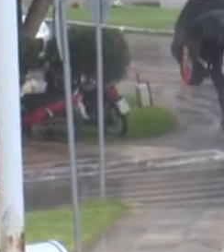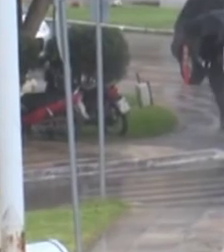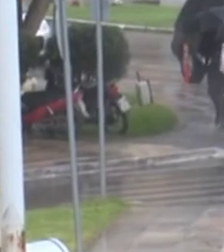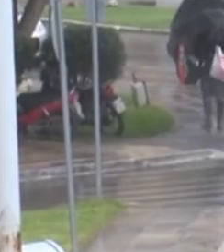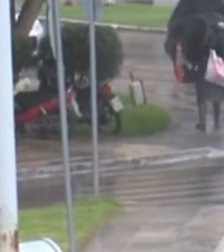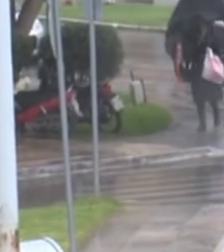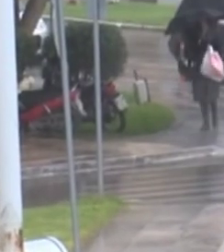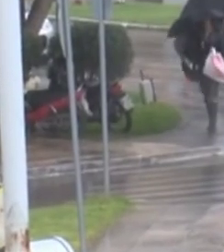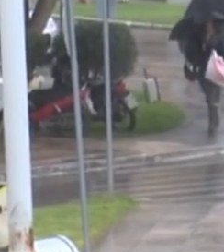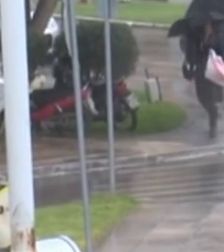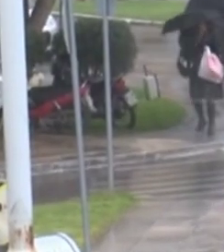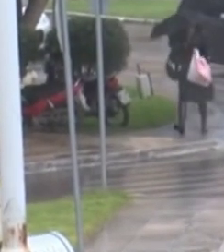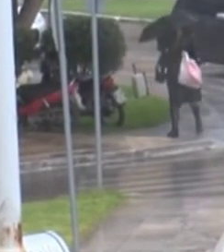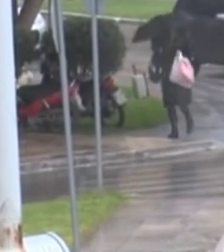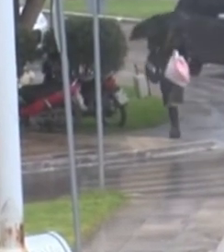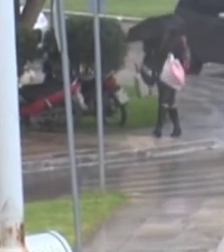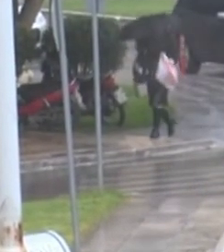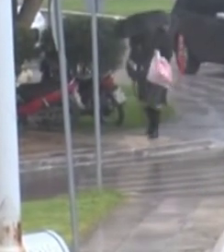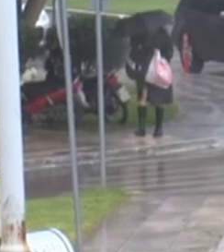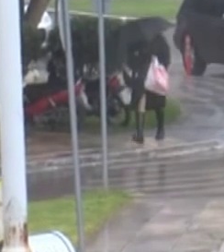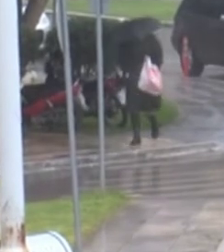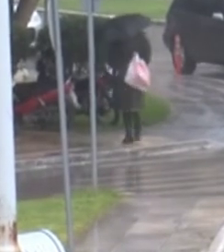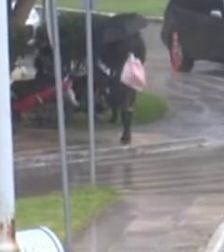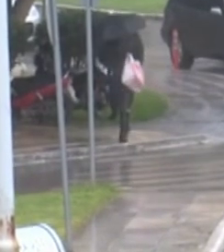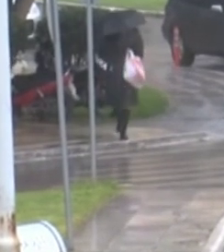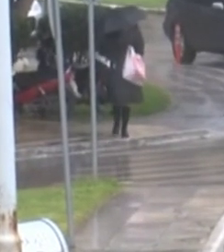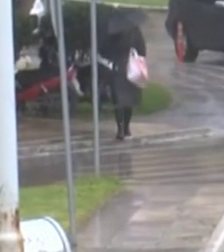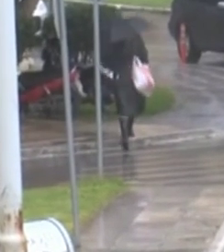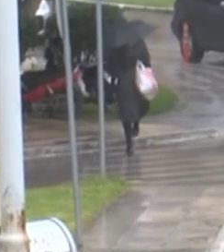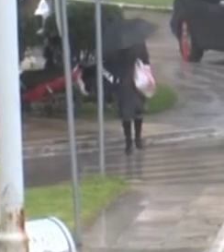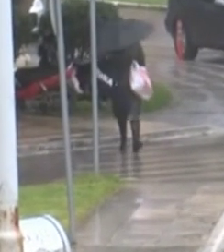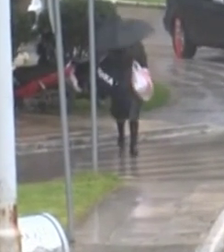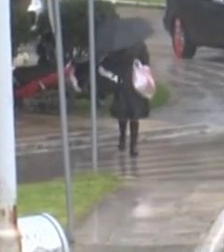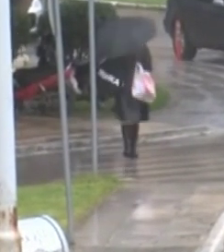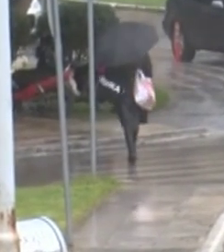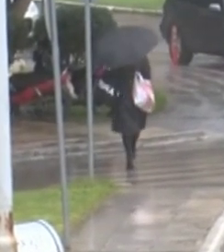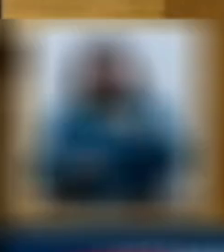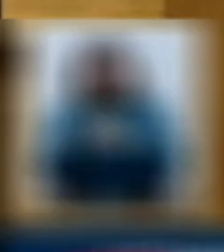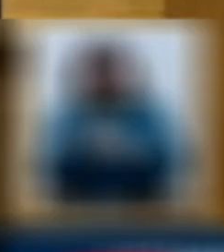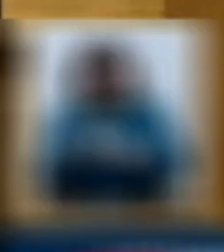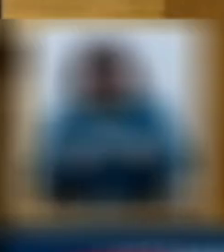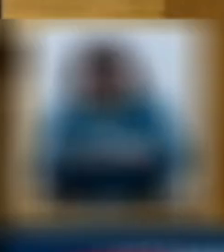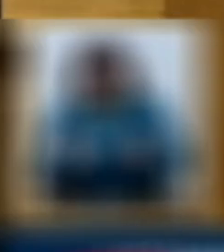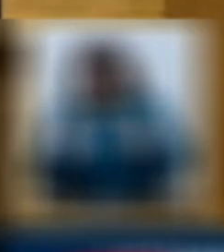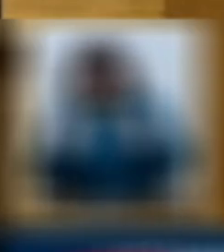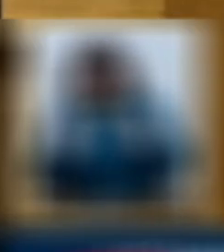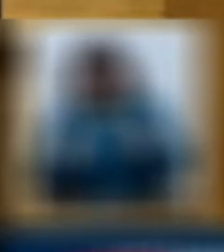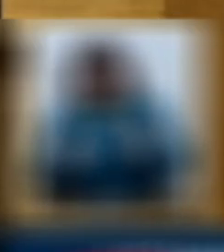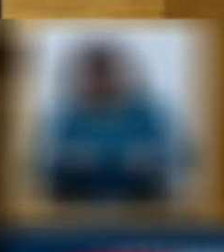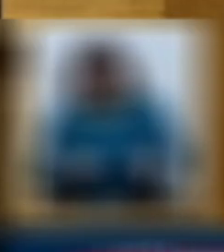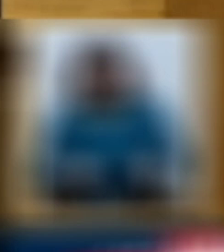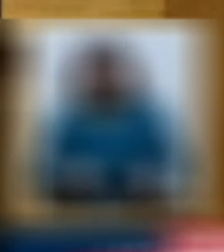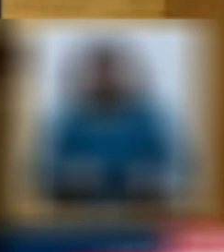Αλέξης Χαρίτσης, επικεφαλής της Νέας Αριστεράς, που κατέθεσε την ερώτηση στην ώρα του Πρωθυπουργού. Δεν μπορεί να είναι και δικαιολογημένες